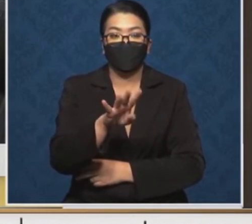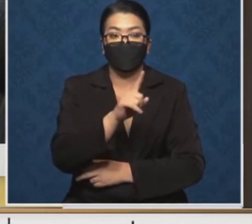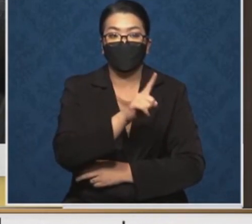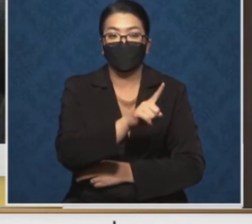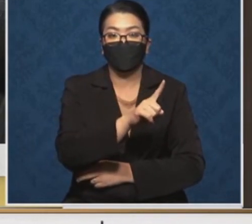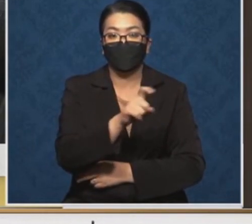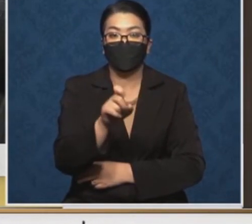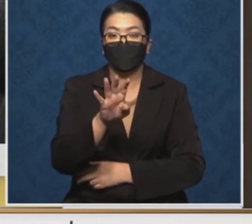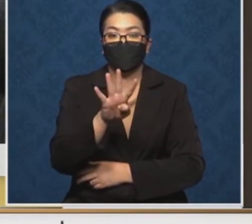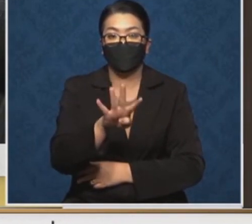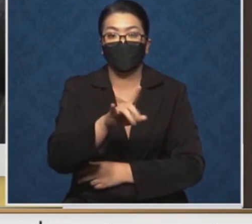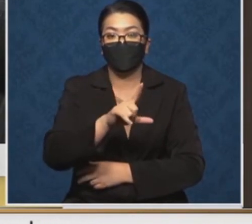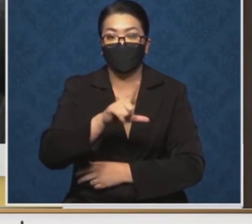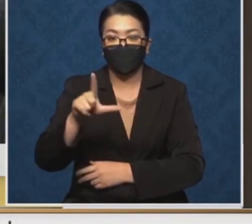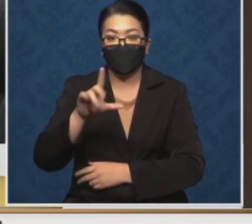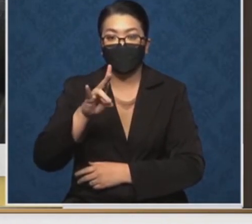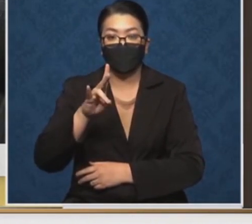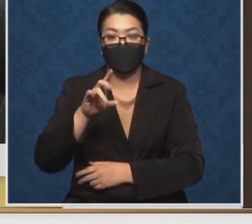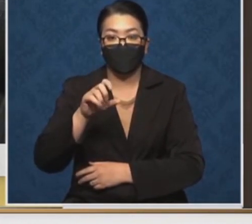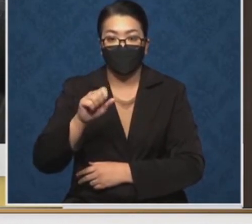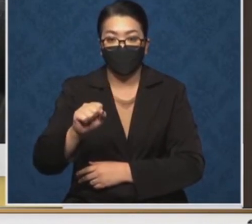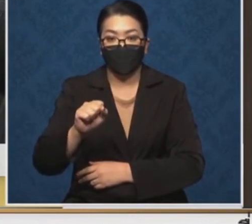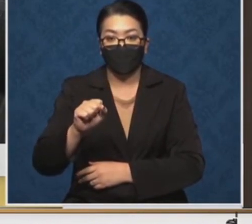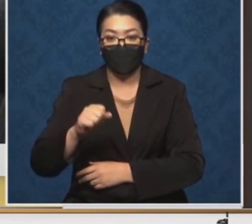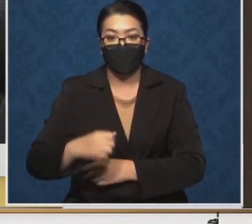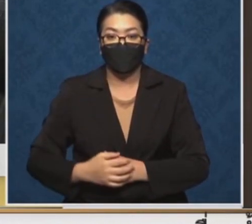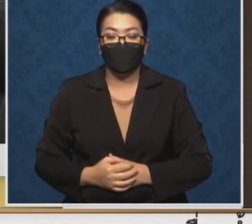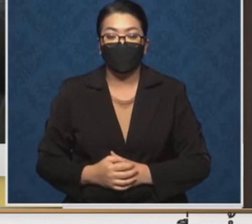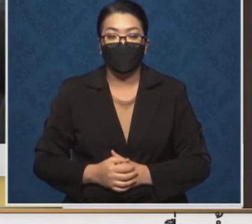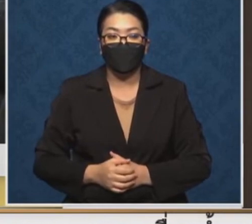104ล้านเจ็ดแสนกิโลกรัม